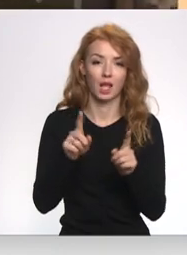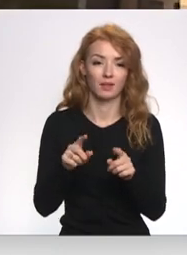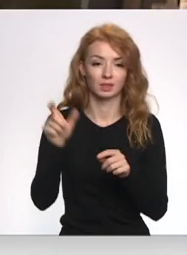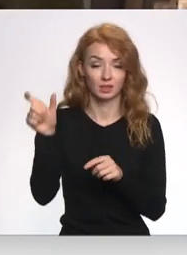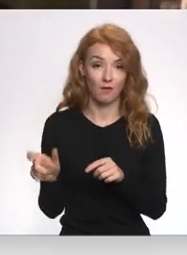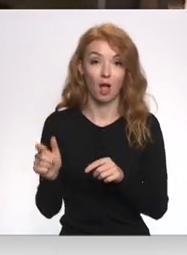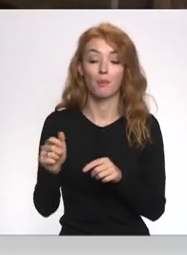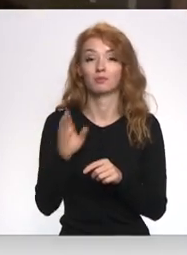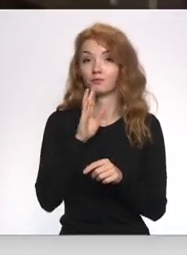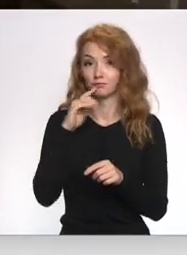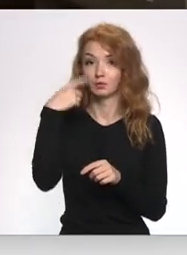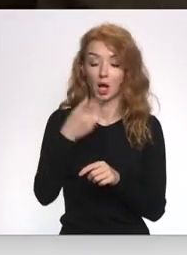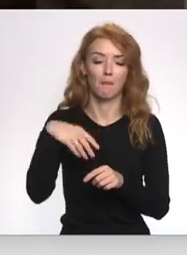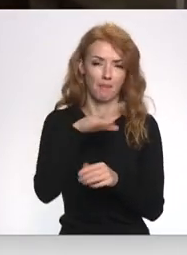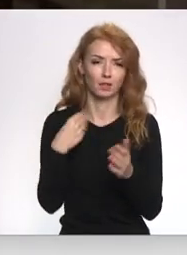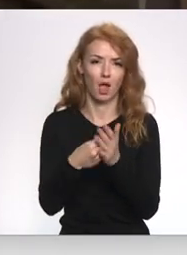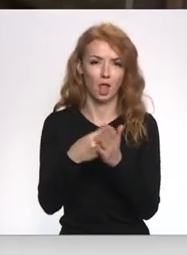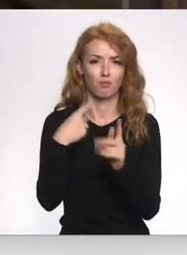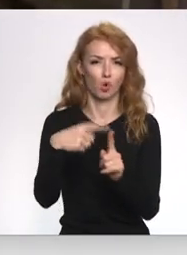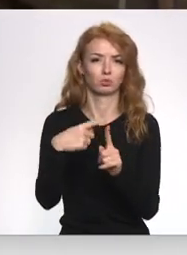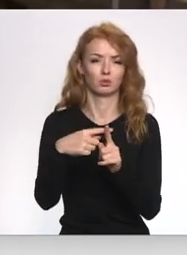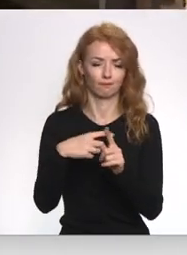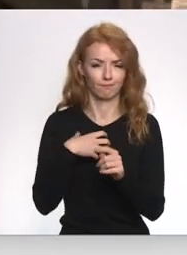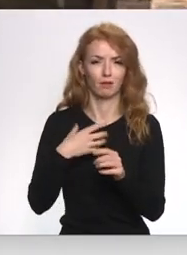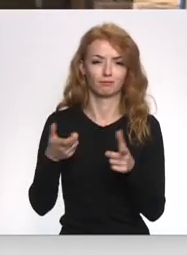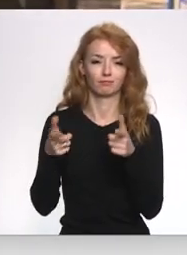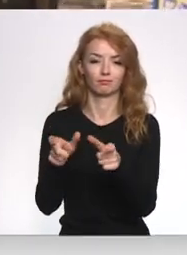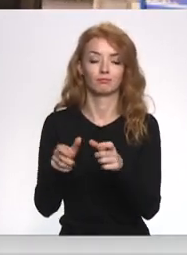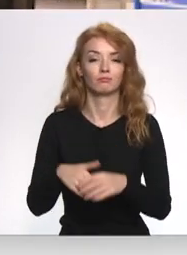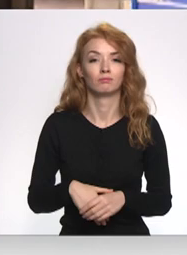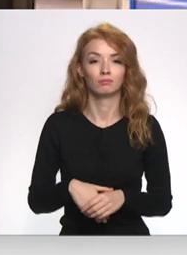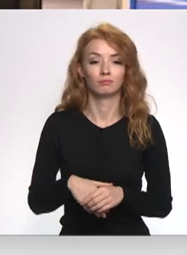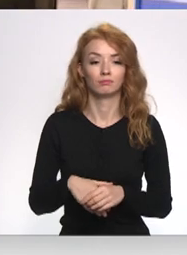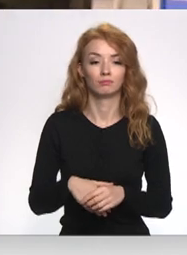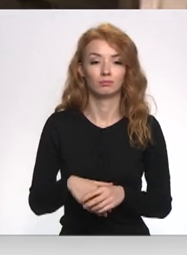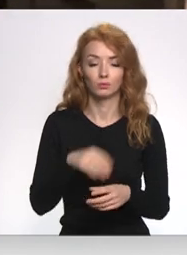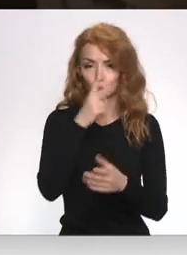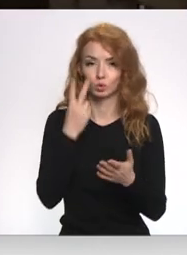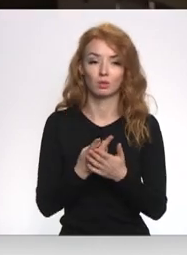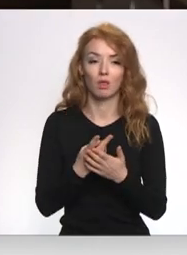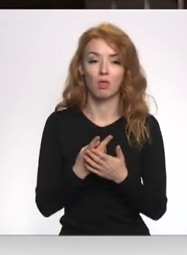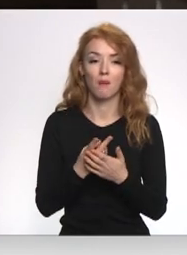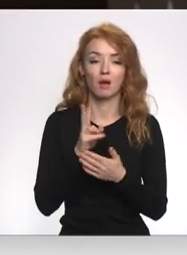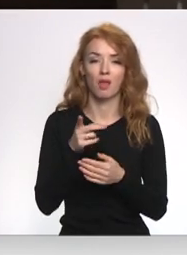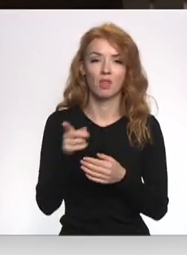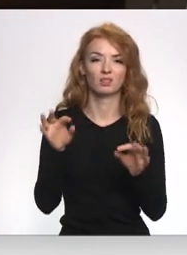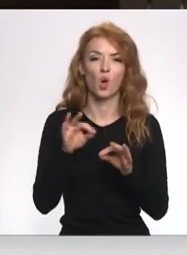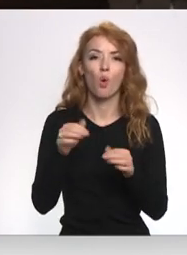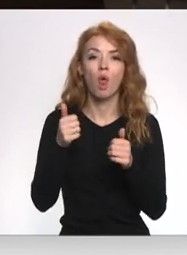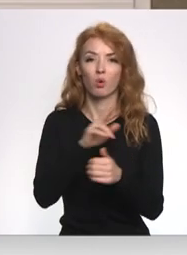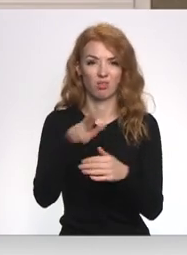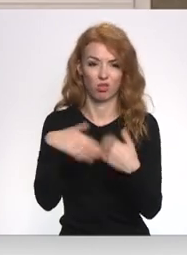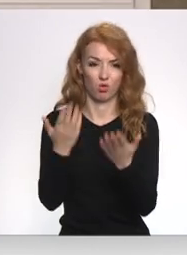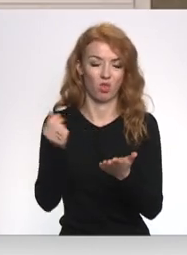Pozitīvi vērtējā, ļoti labi būtu. Jo? Nu, es domāju, ka tas neko labu